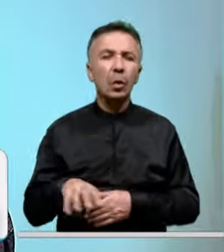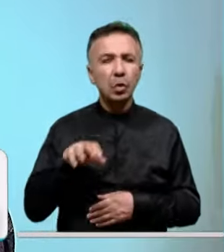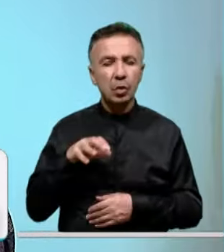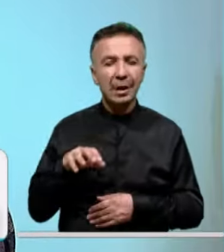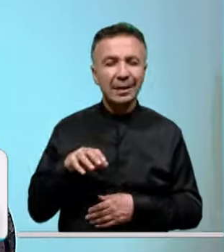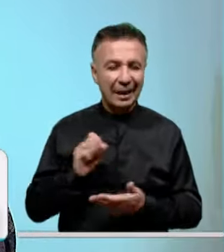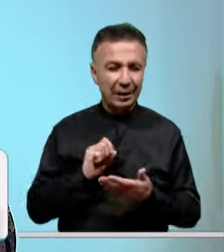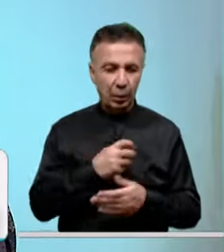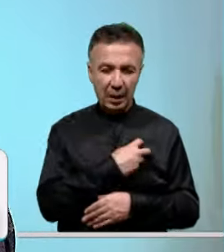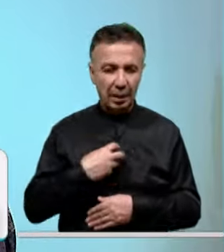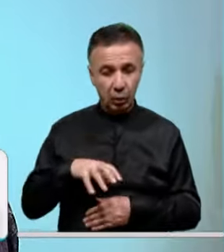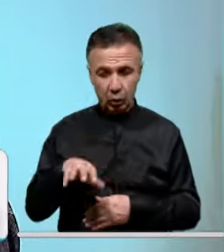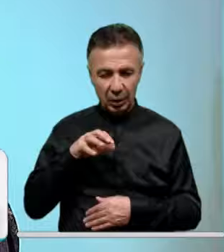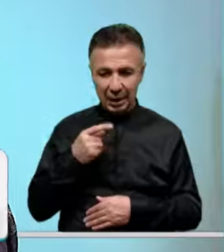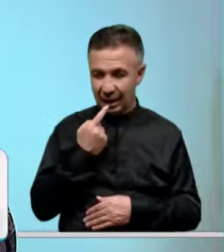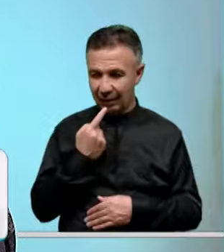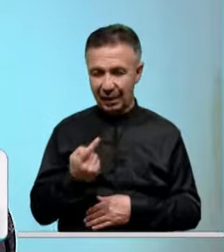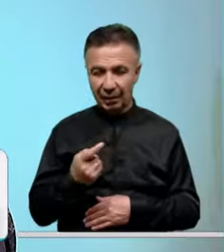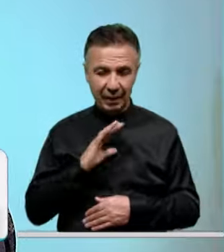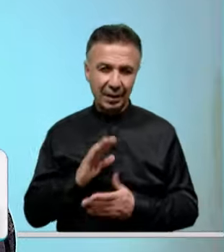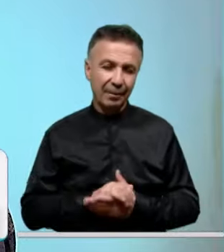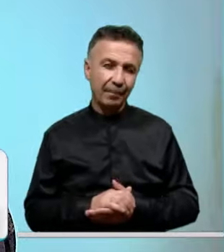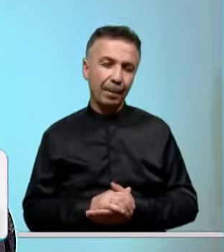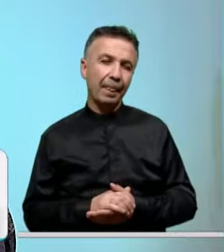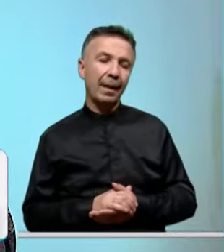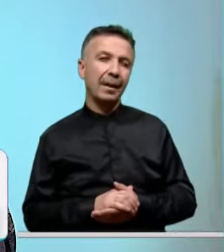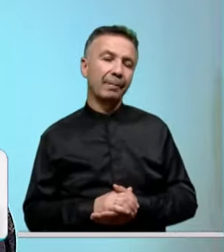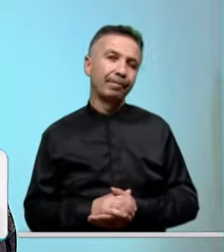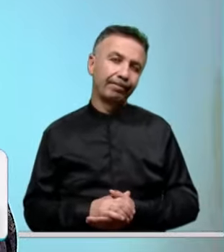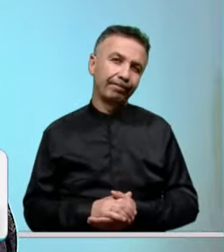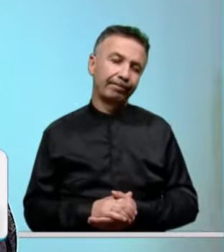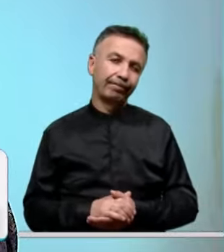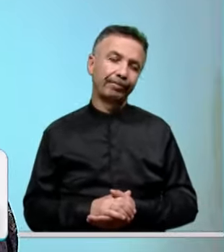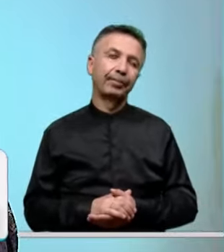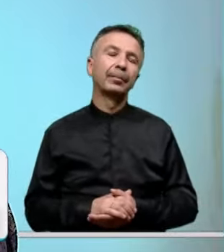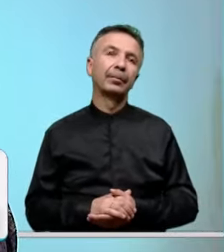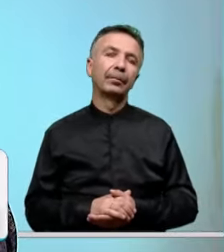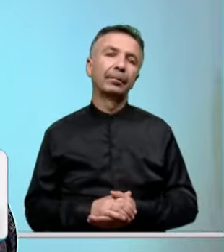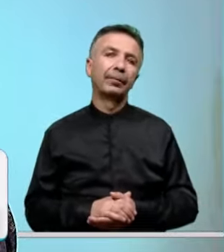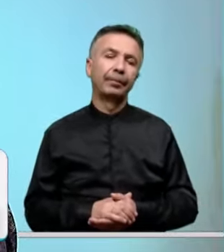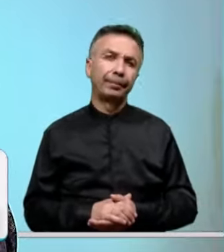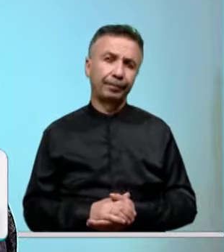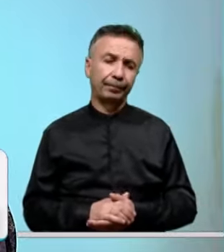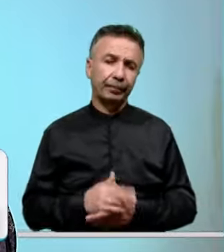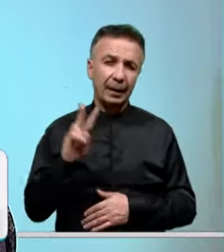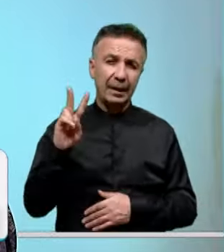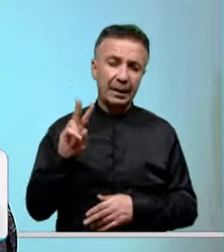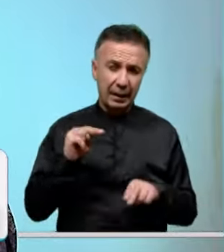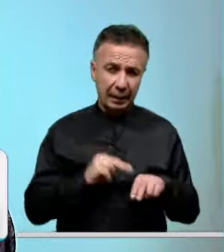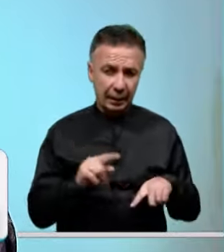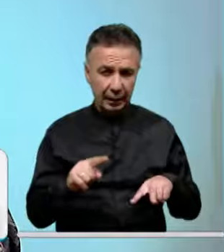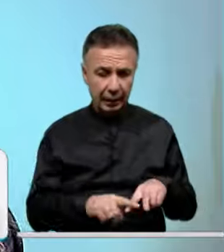sabit. Bu da Efendimiz Aleyhisselatü Vesselam'ın sünnetiyle sabit. 2 kameri